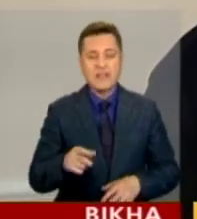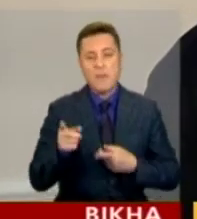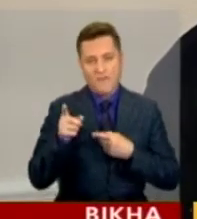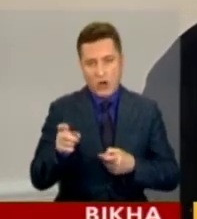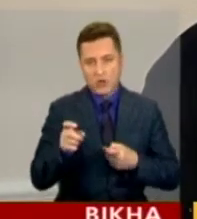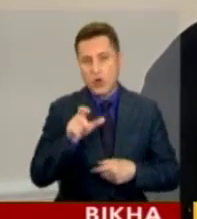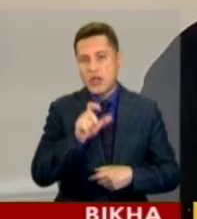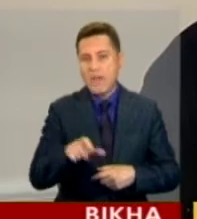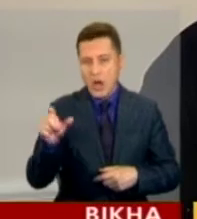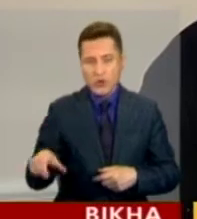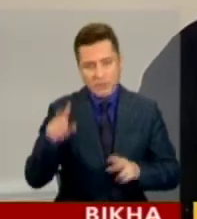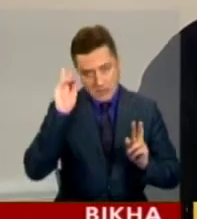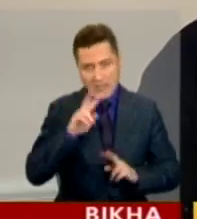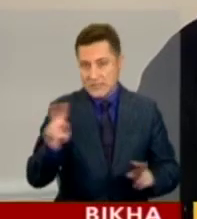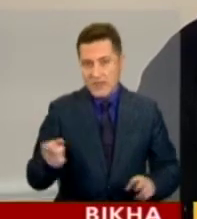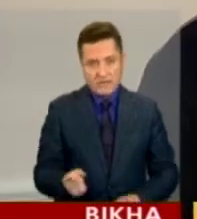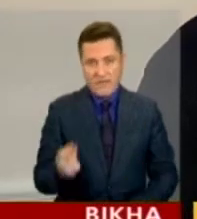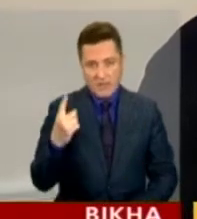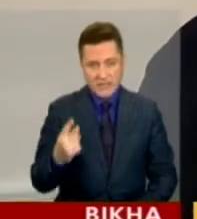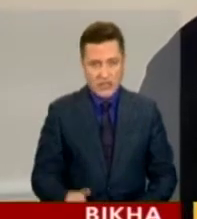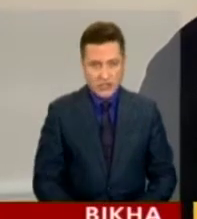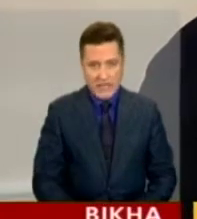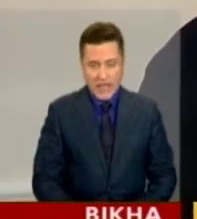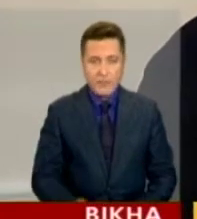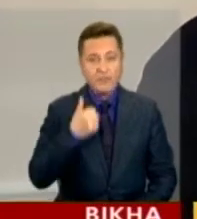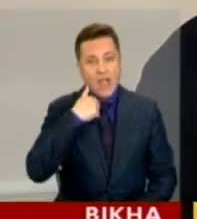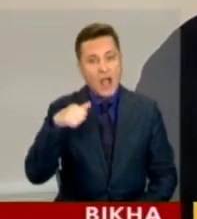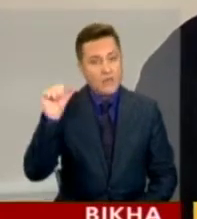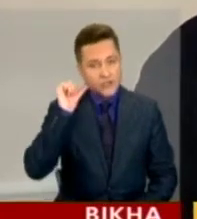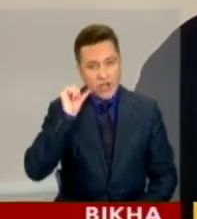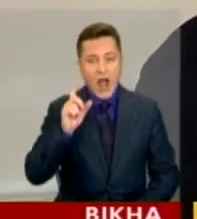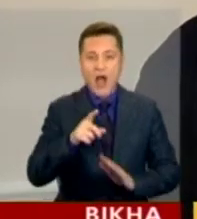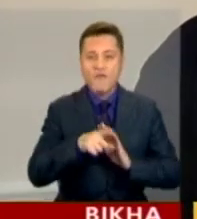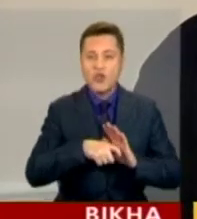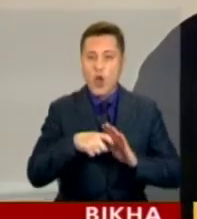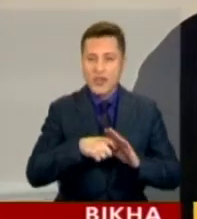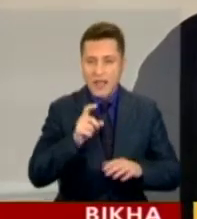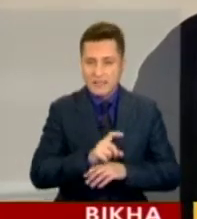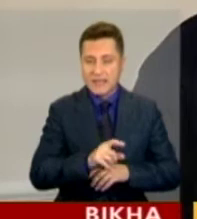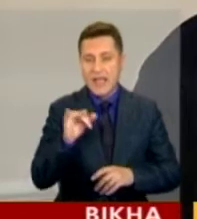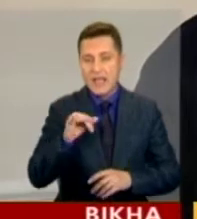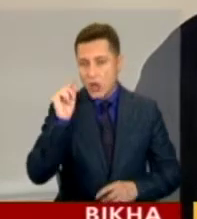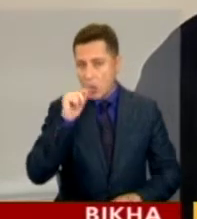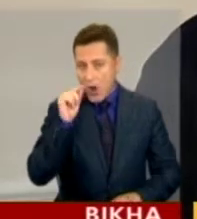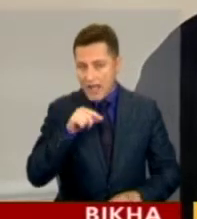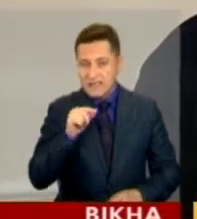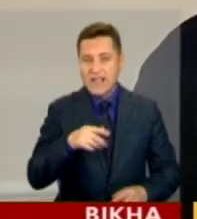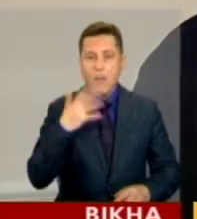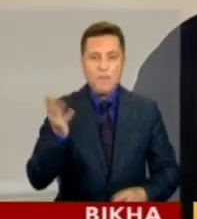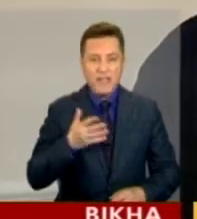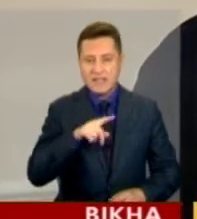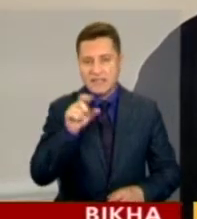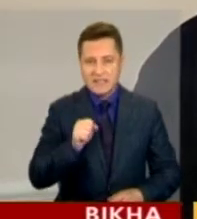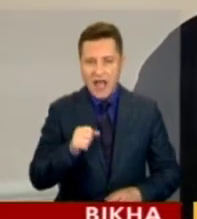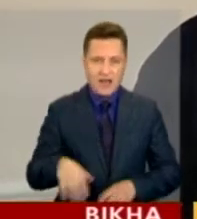вооруженными людьми неизвестного происхождения. Вчера в Донецке и Луганске митинги за единство